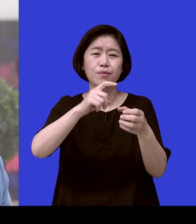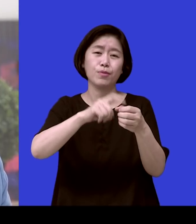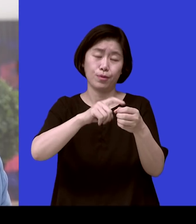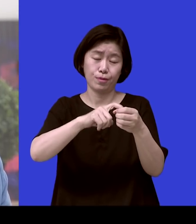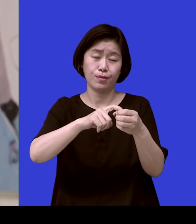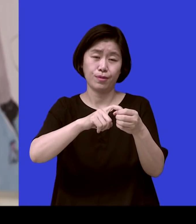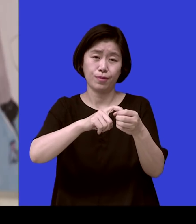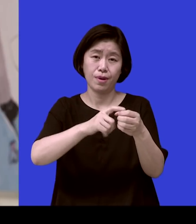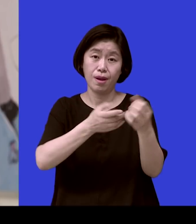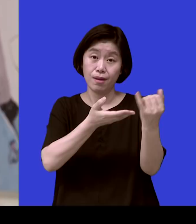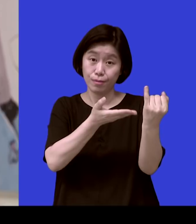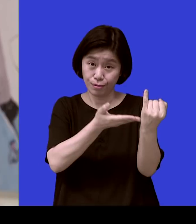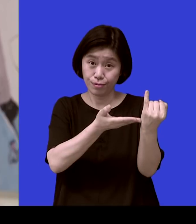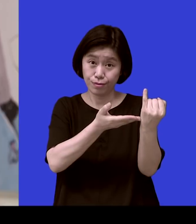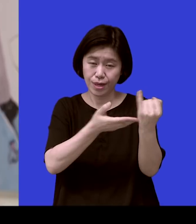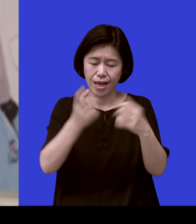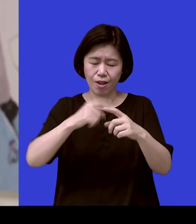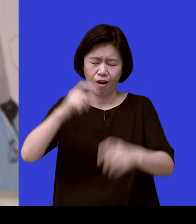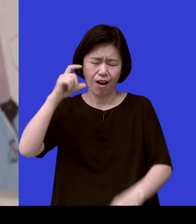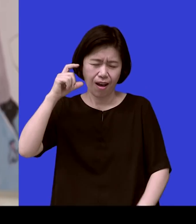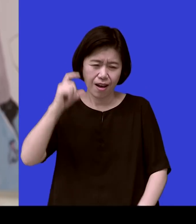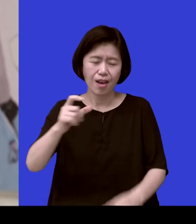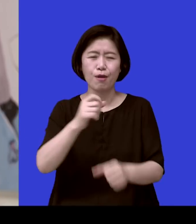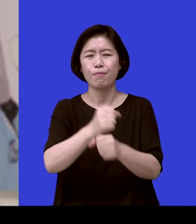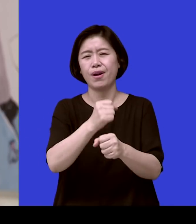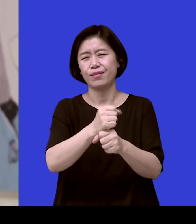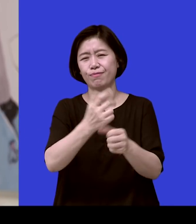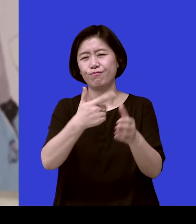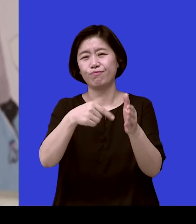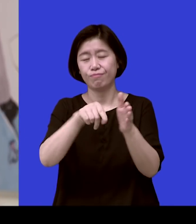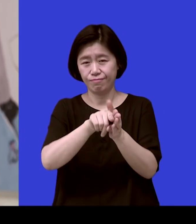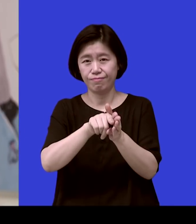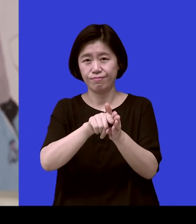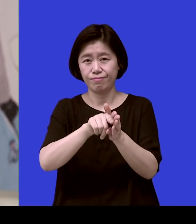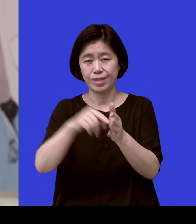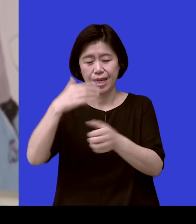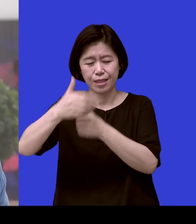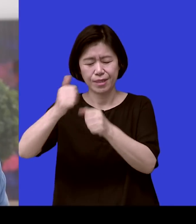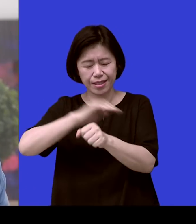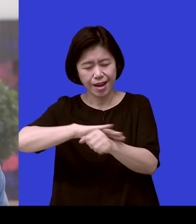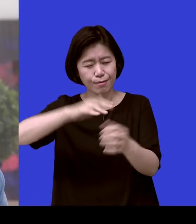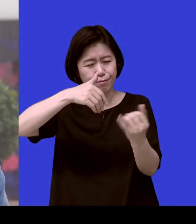굳건하게 만드시려고 더 좋은 더 필요한 곳에 보내시려고 네.